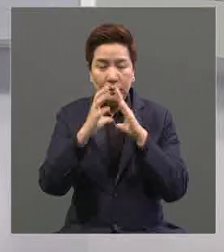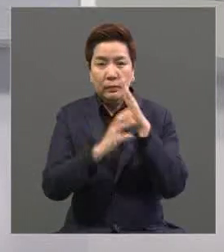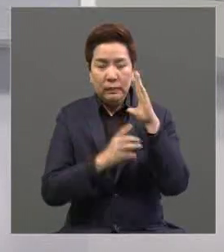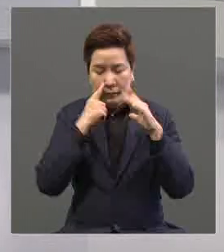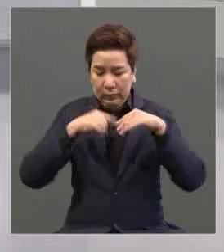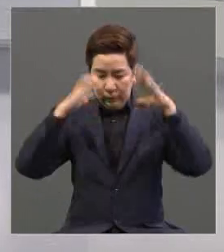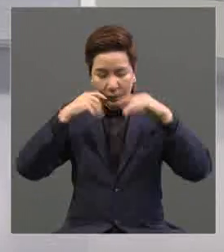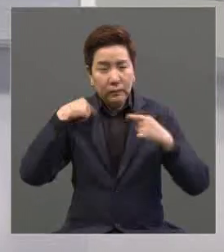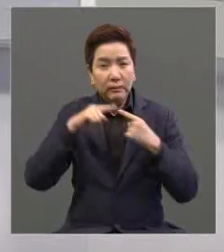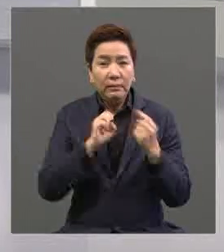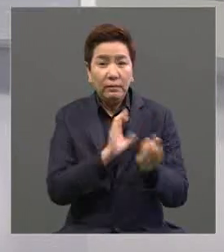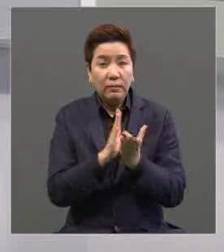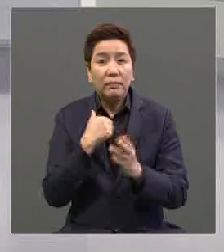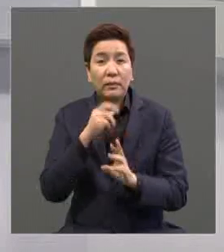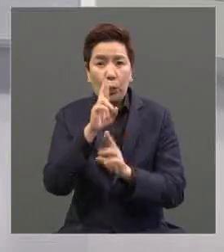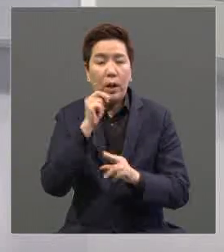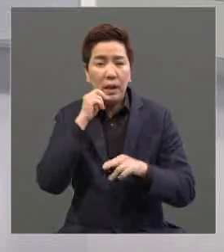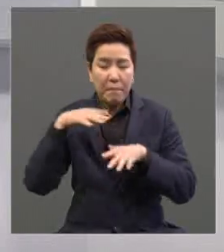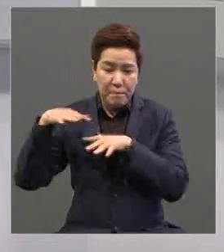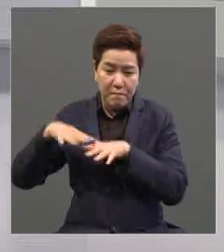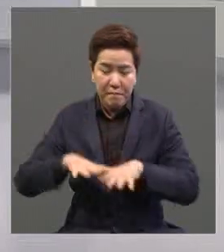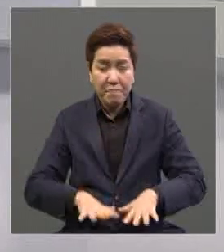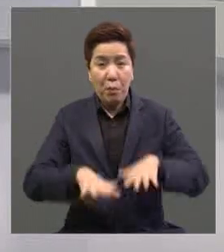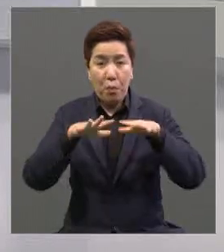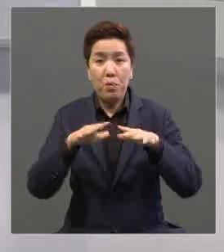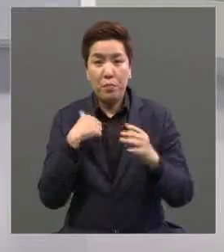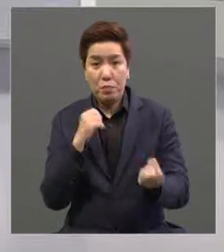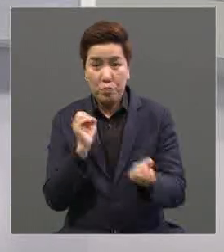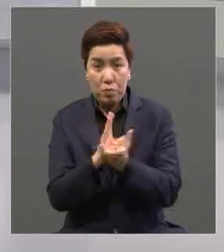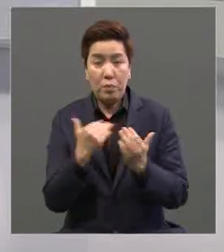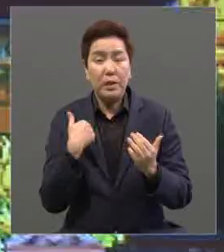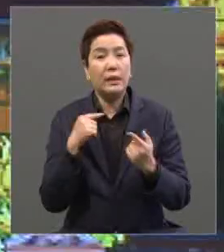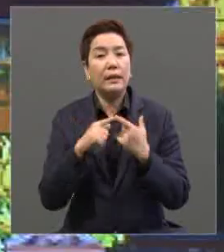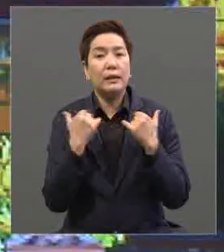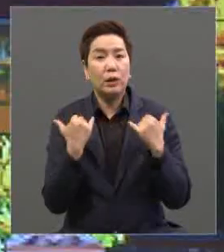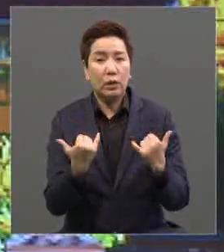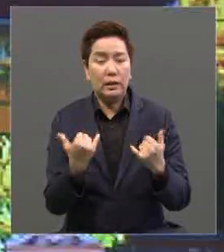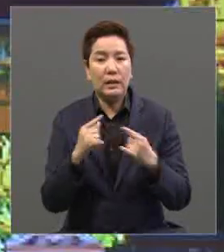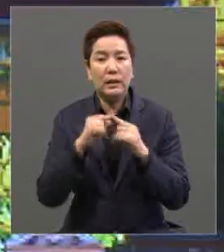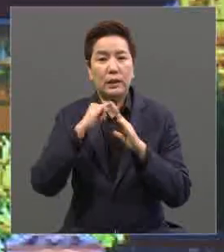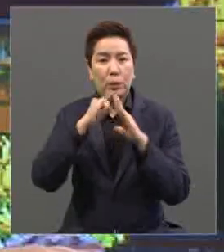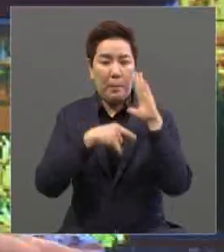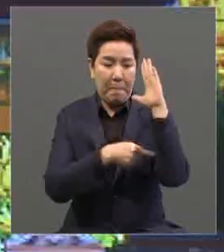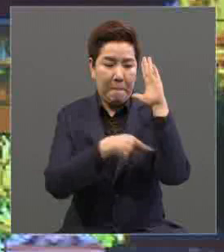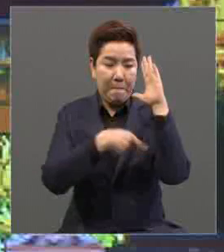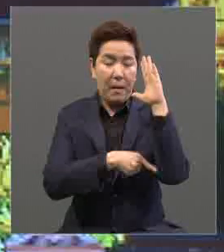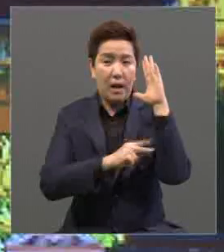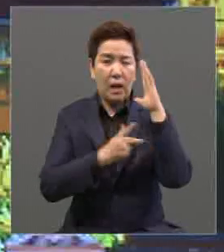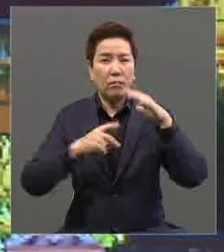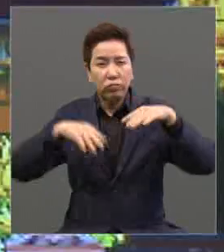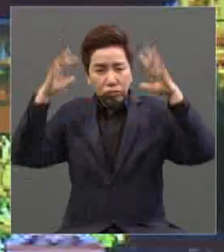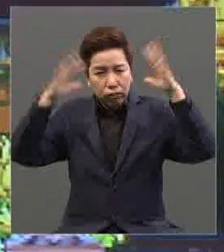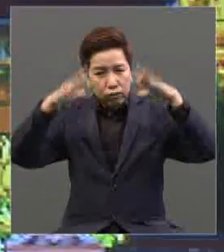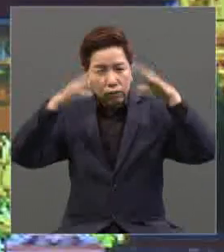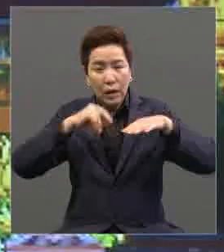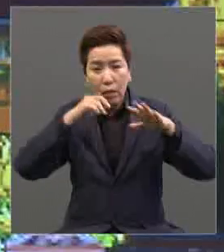ะมีฝนตกหนักนะครับให้ระวังน้ำป่าไหลหลากและน้ำท่วมฉับพลันนะครับอย่างล่าสุดที่จังหวัดพังงานะครับมีฝนตก